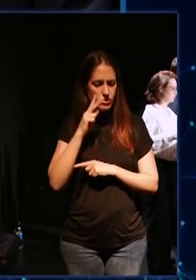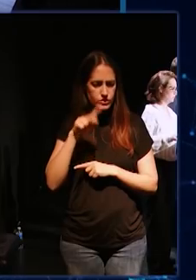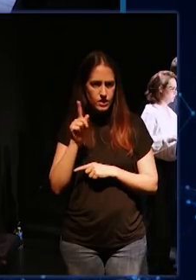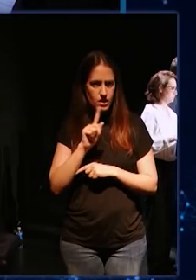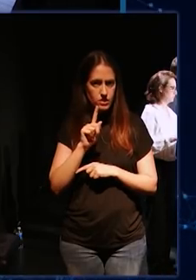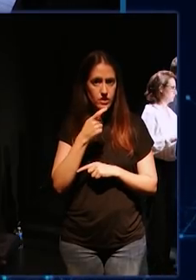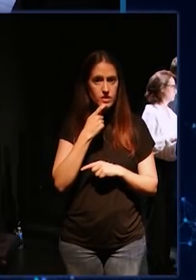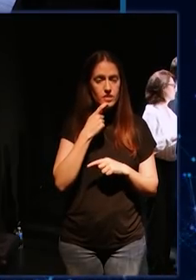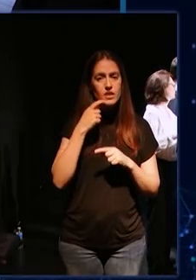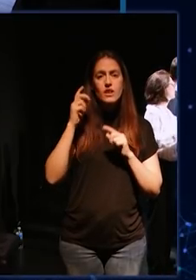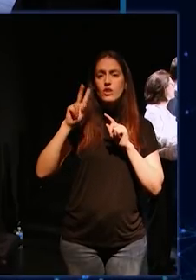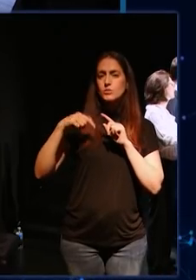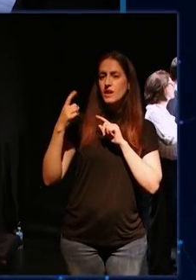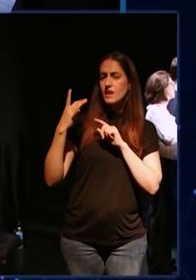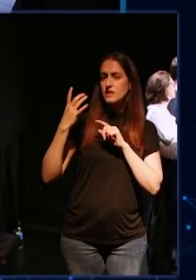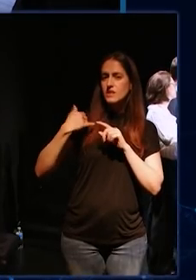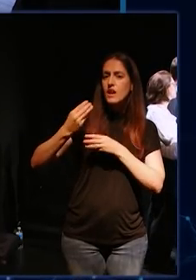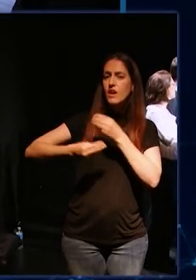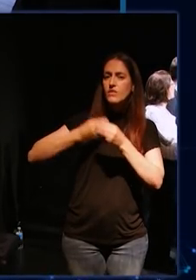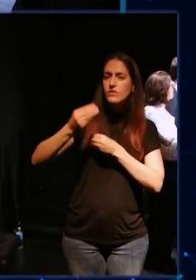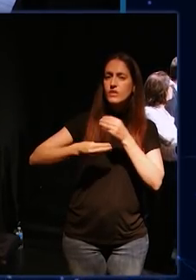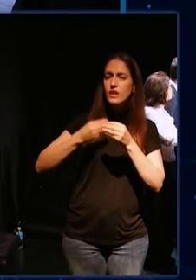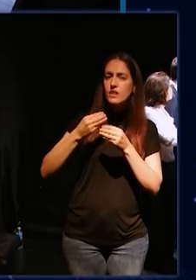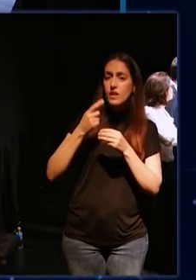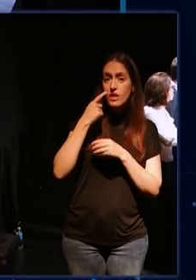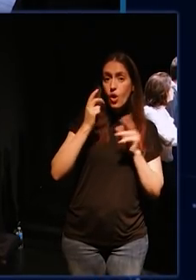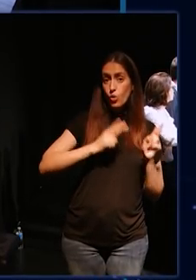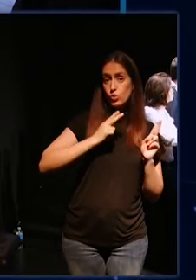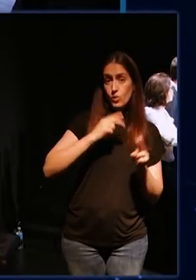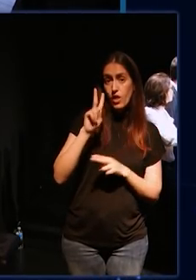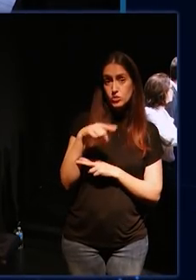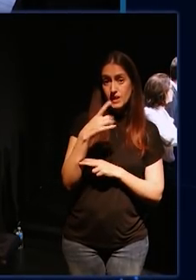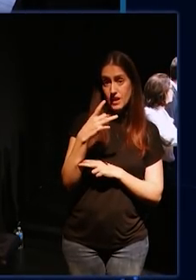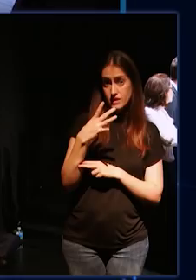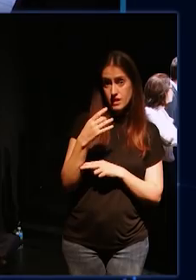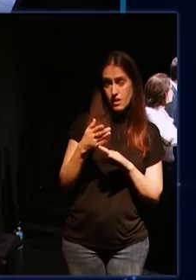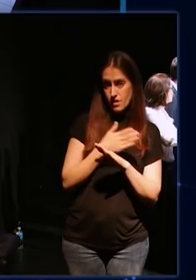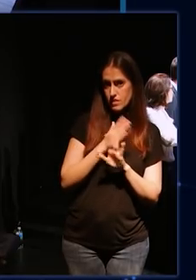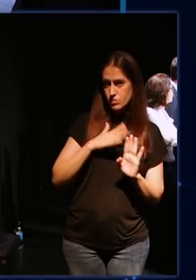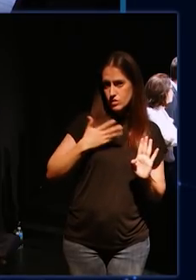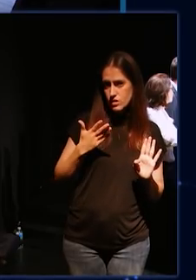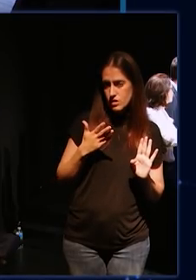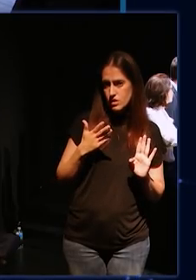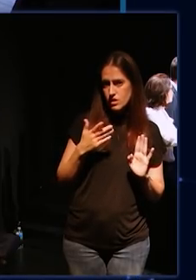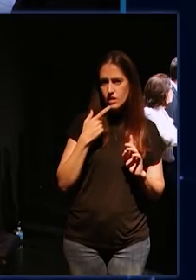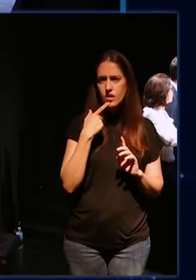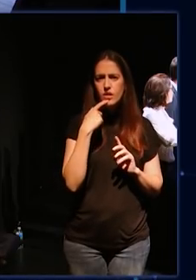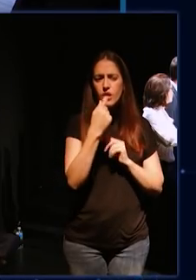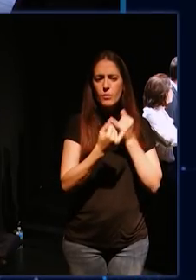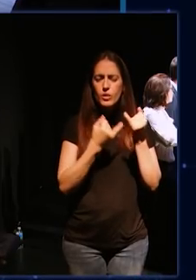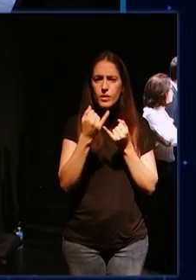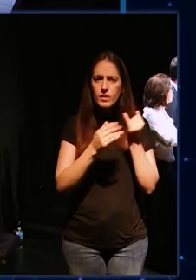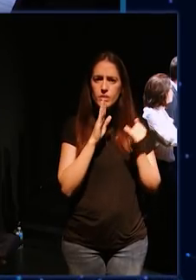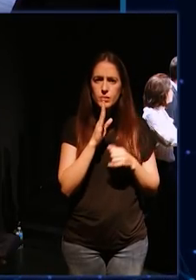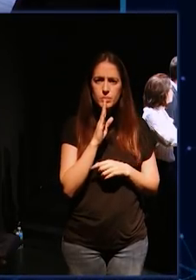de pisos buits per fer un cens. Sí, però... Era l'octubre del 2015, sí, no va ser abans. Sí, no, però quin resultat ha estat aquesta ordenança?